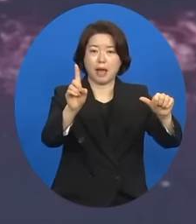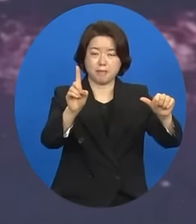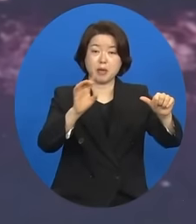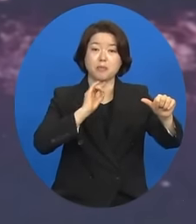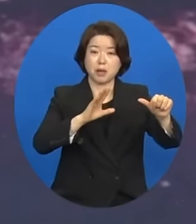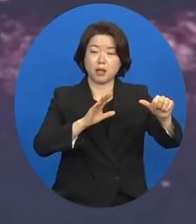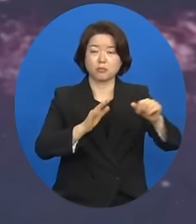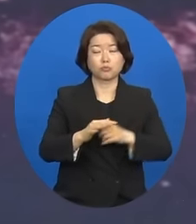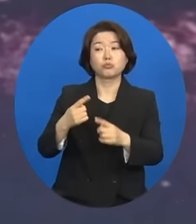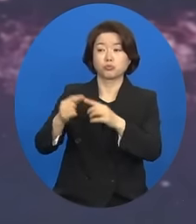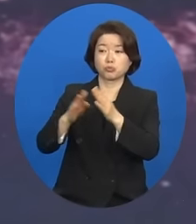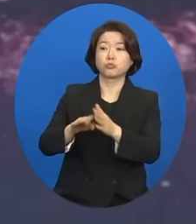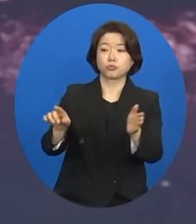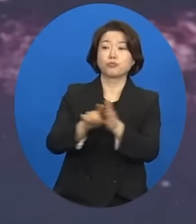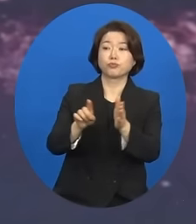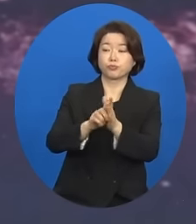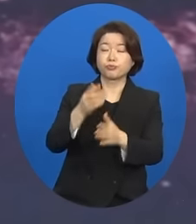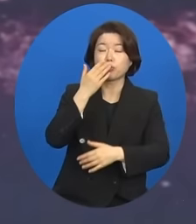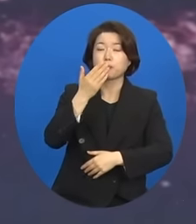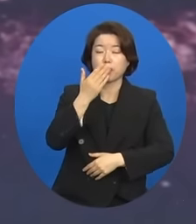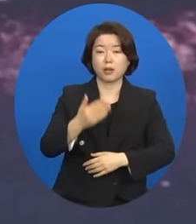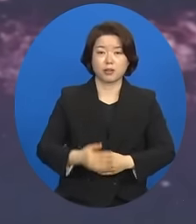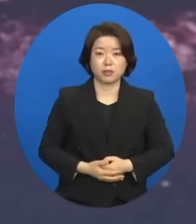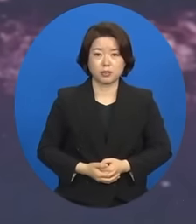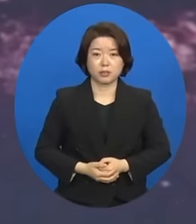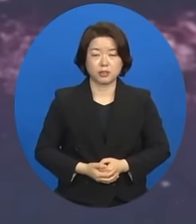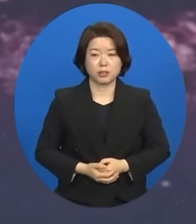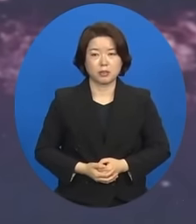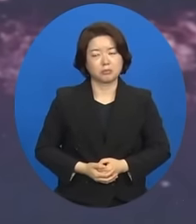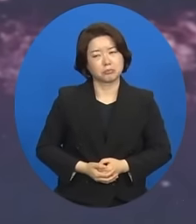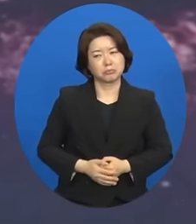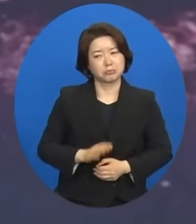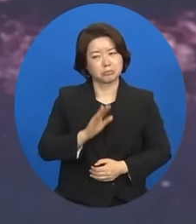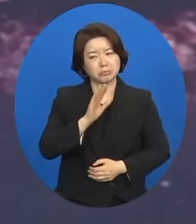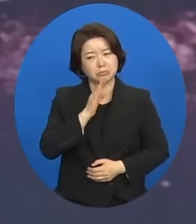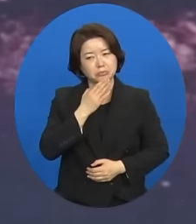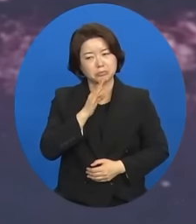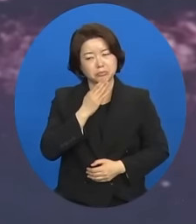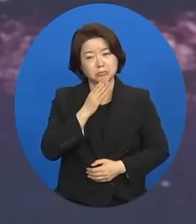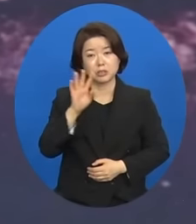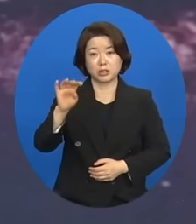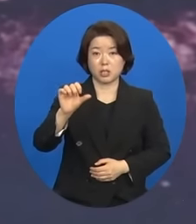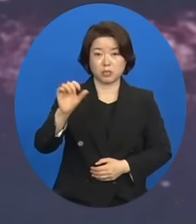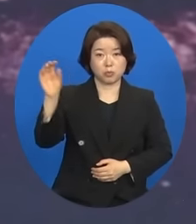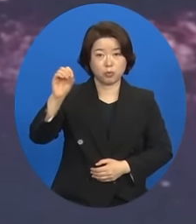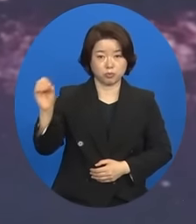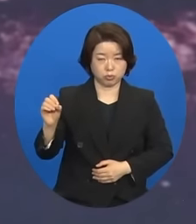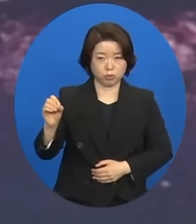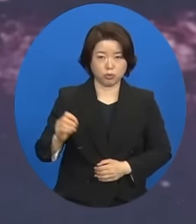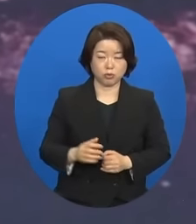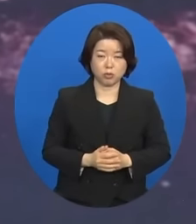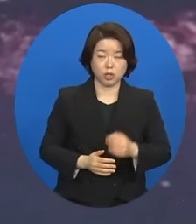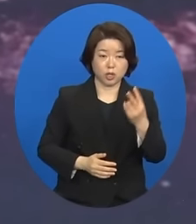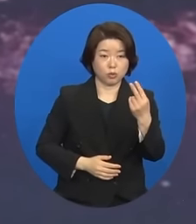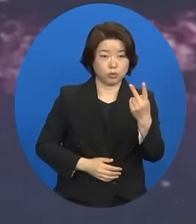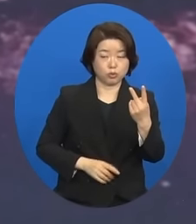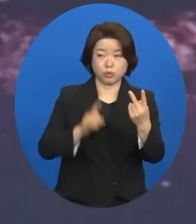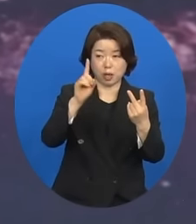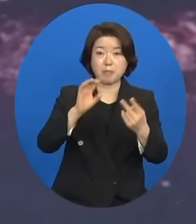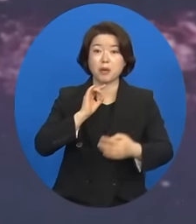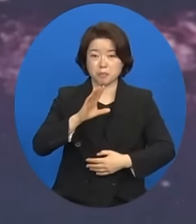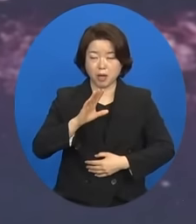명만 교회를 신뢰한다는 거예요 별로 신뢰하지 않는다가 45% 그니까 거의 둘 중에 한